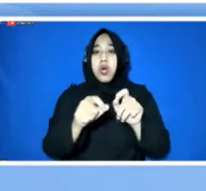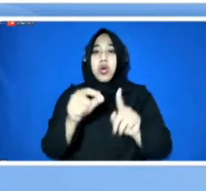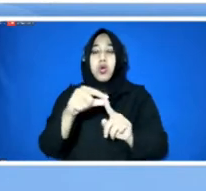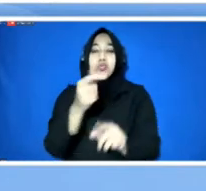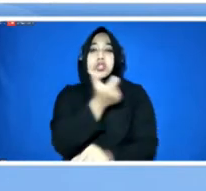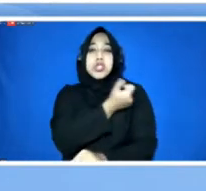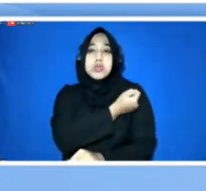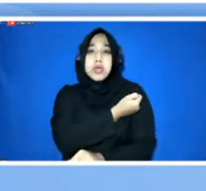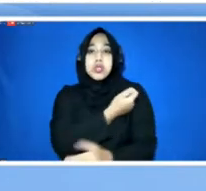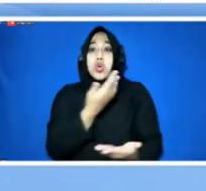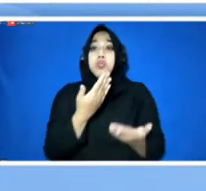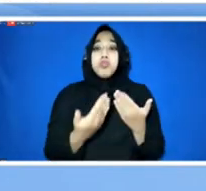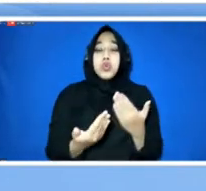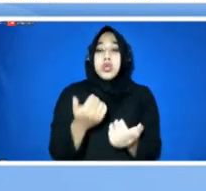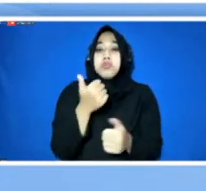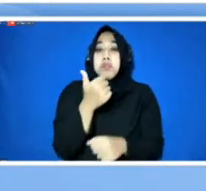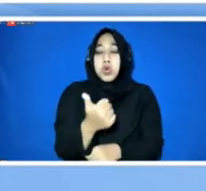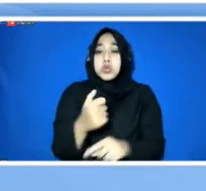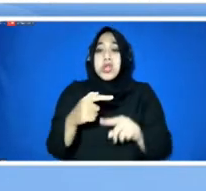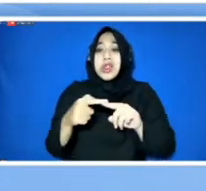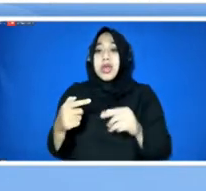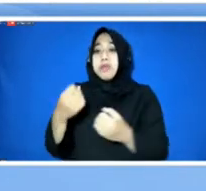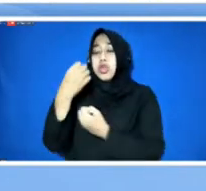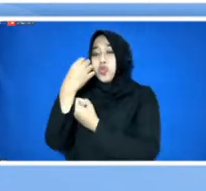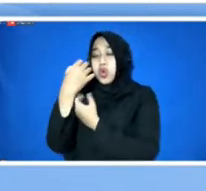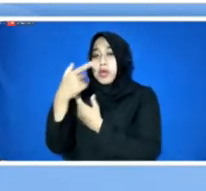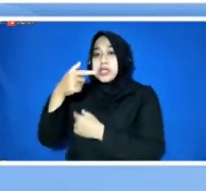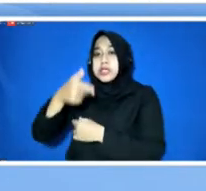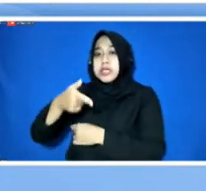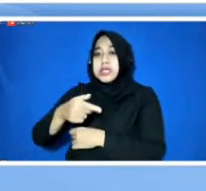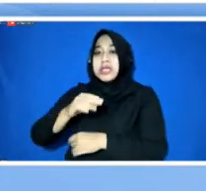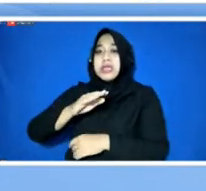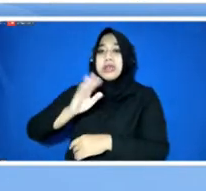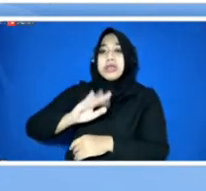itu sangat bagus ya. Tapi kan informasi itu